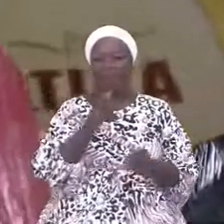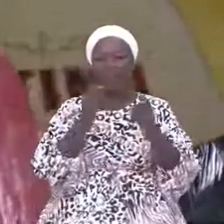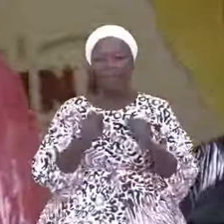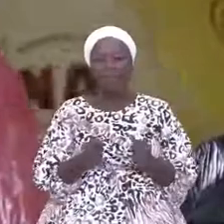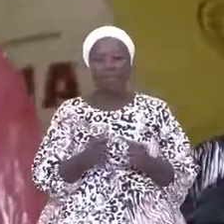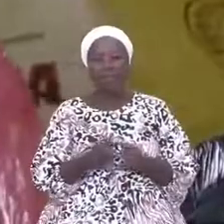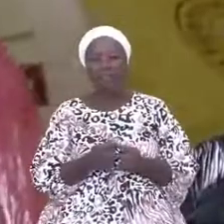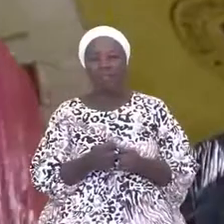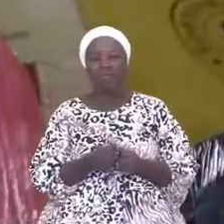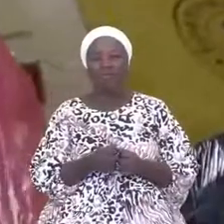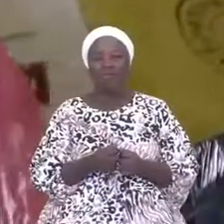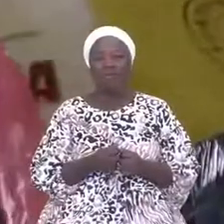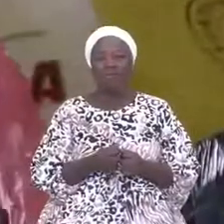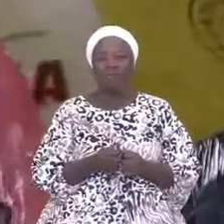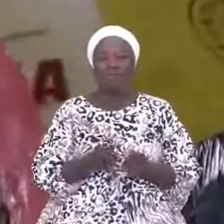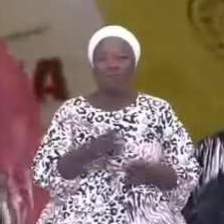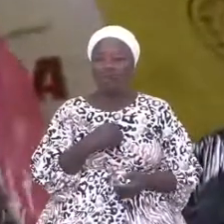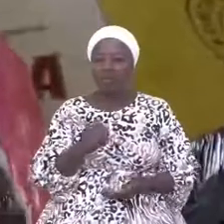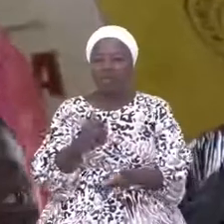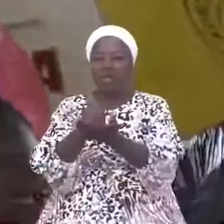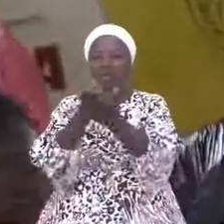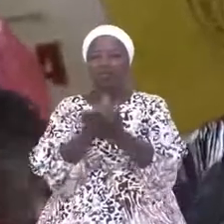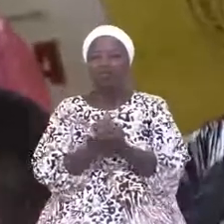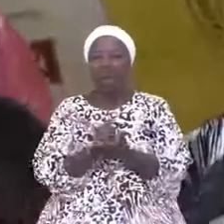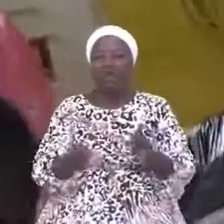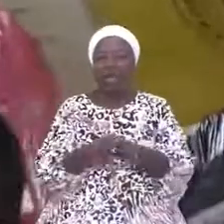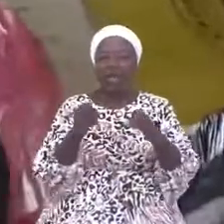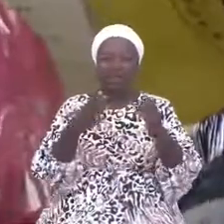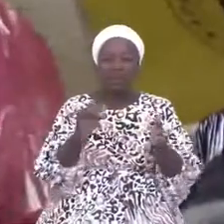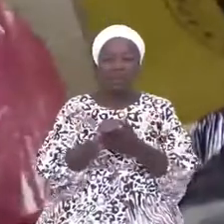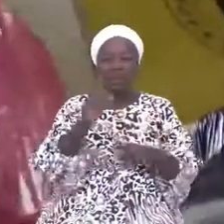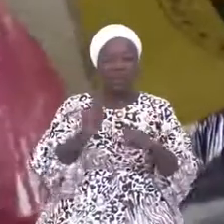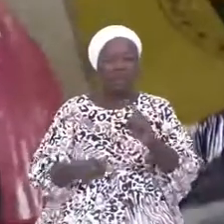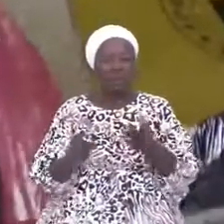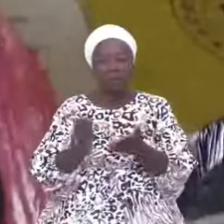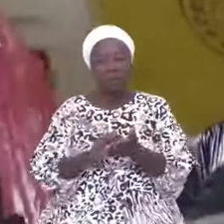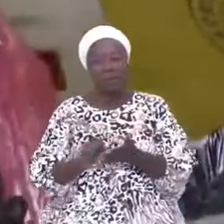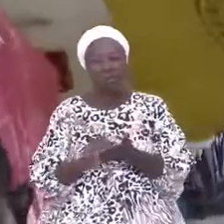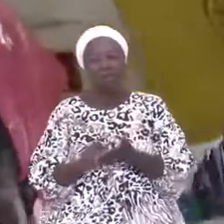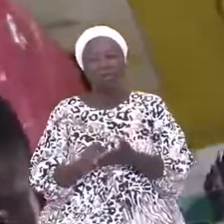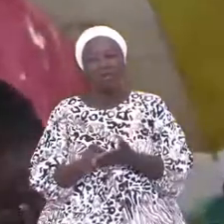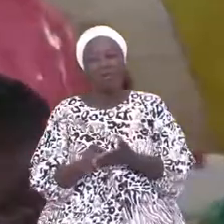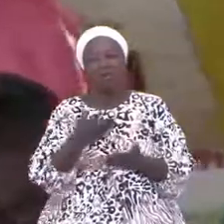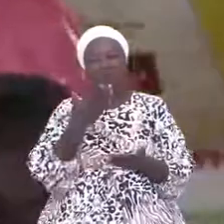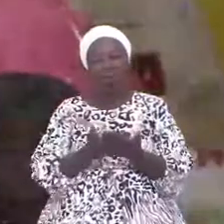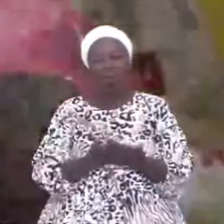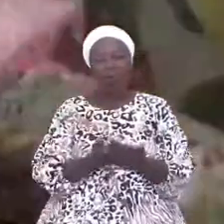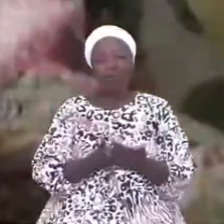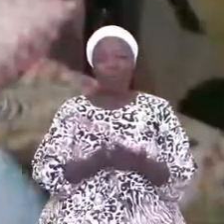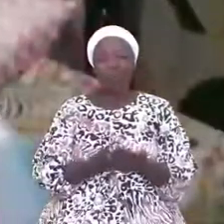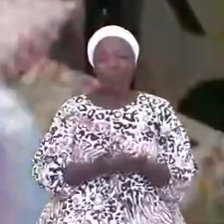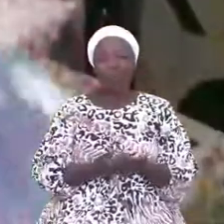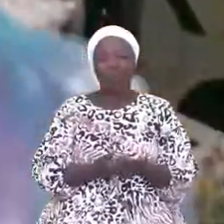dépêchons-nous et recueillons les informations auprès de nos frères et sœurs qui viennent